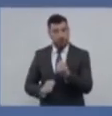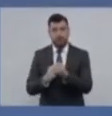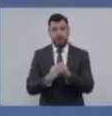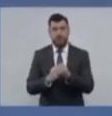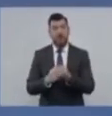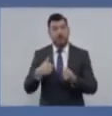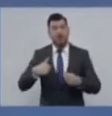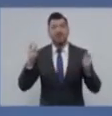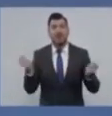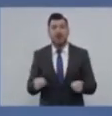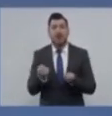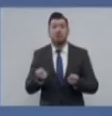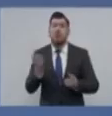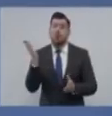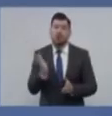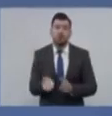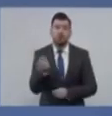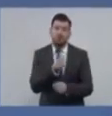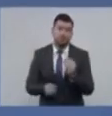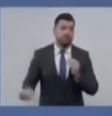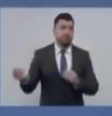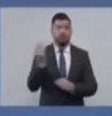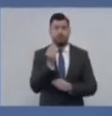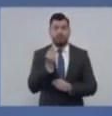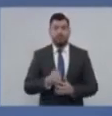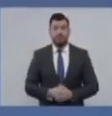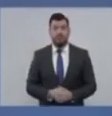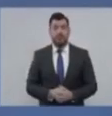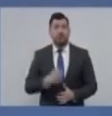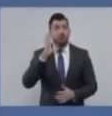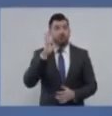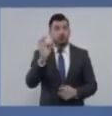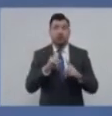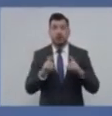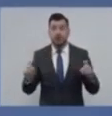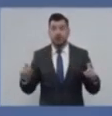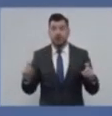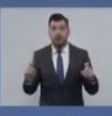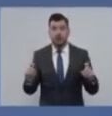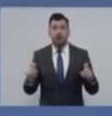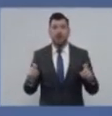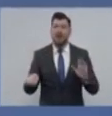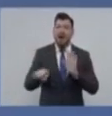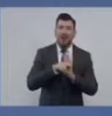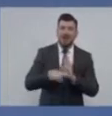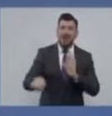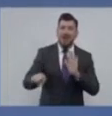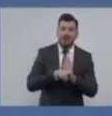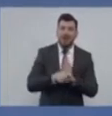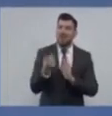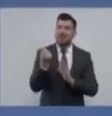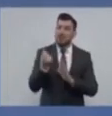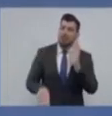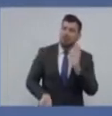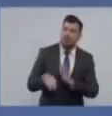καλύτερο στο πλαίσιο του εφικτού ώστε να περιορίσουμε τις σημαντικές αρνητικές συνέπειες της ακρίβειας